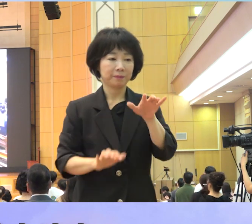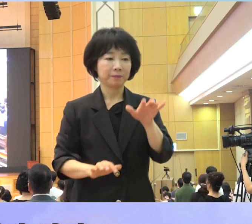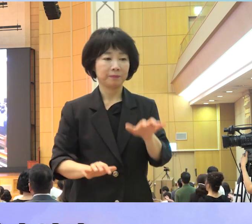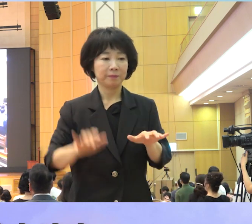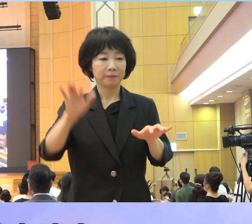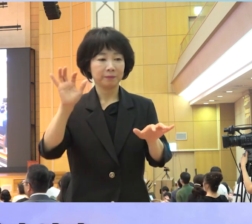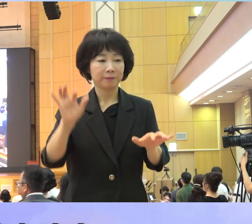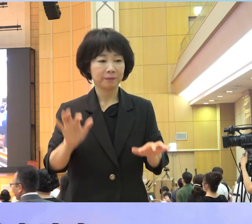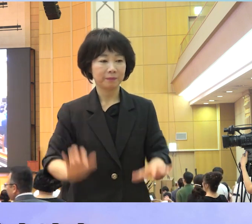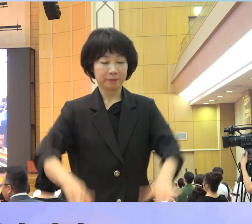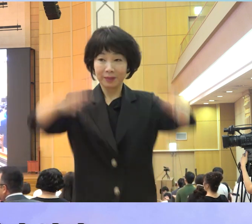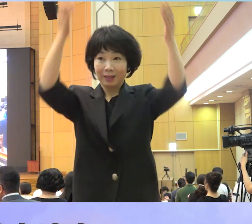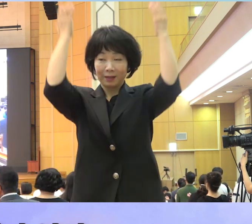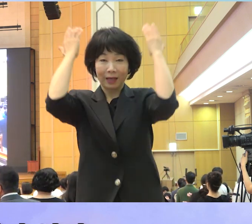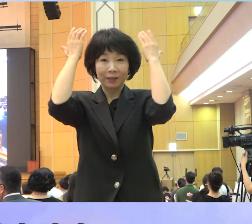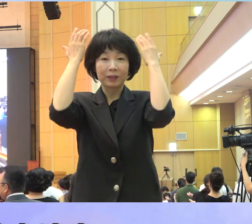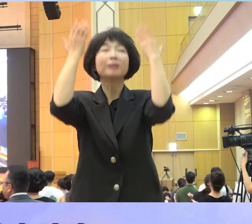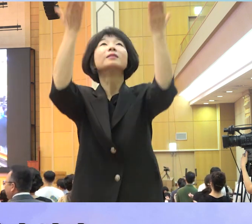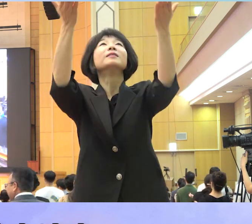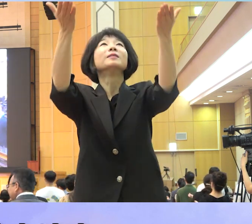옆에 있는 분들 바라보시면서